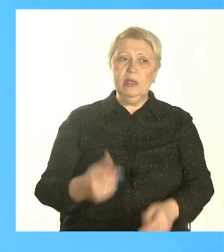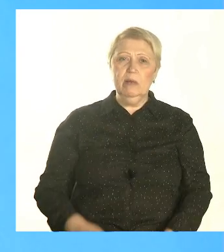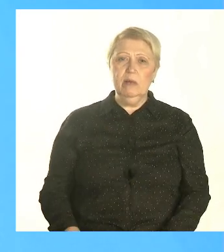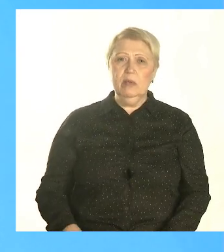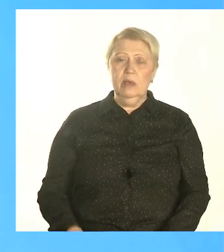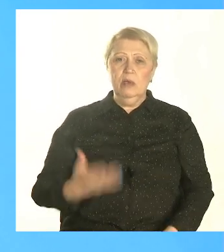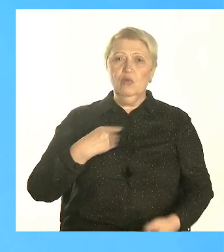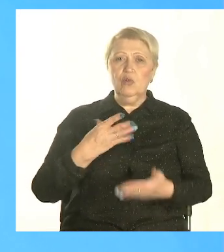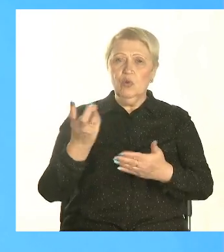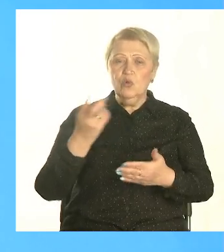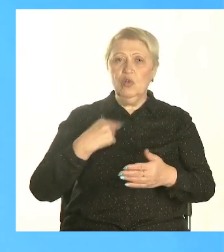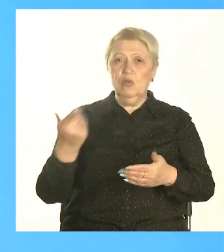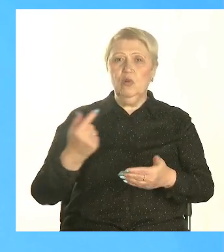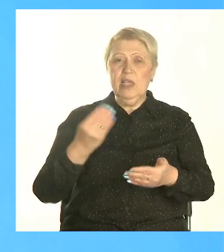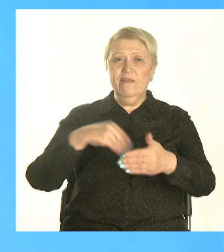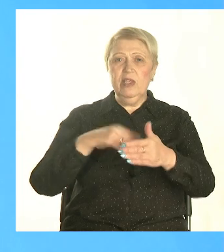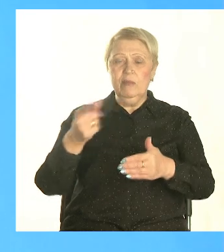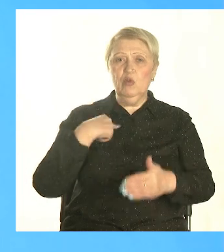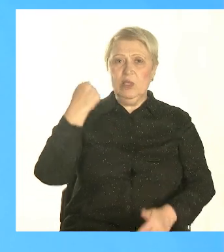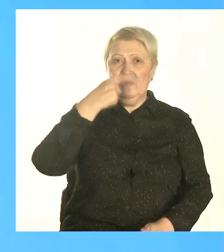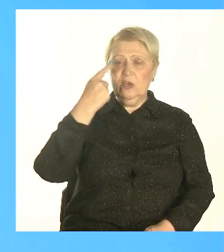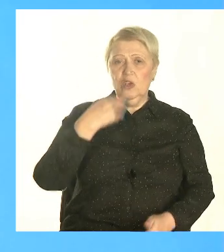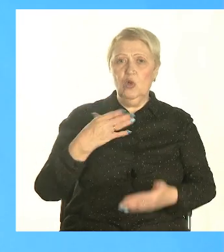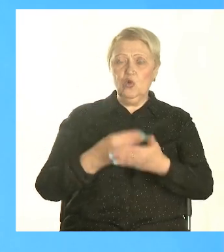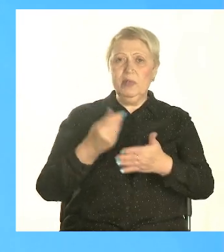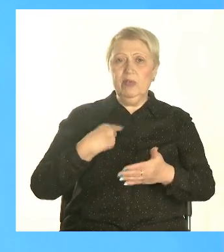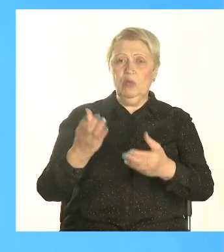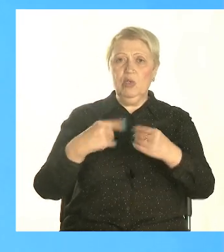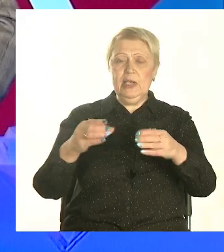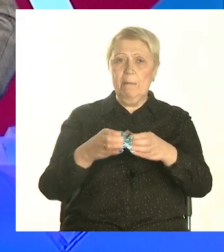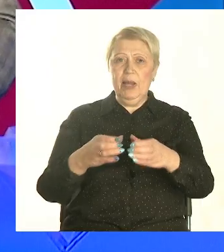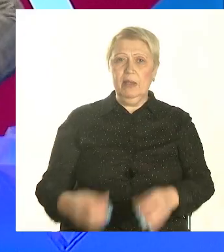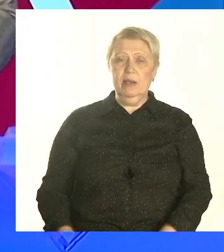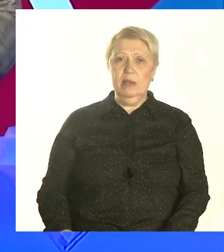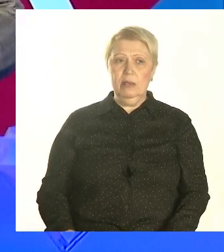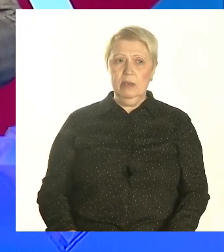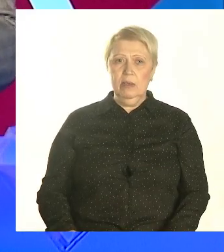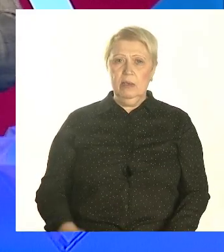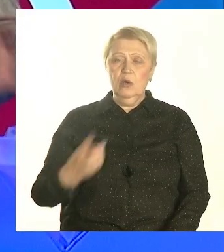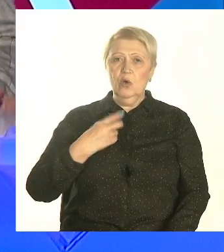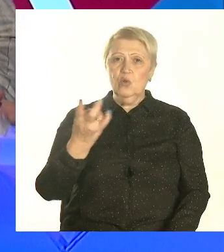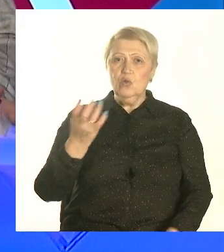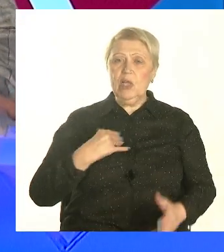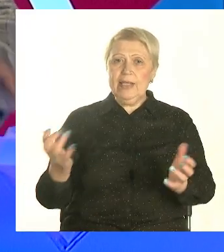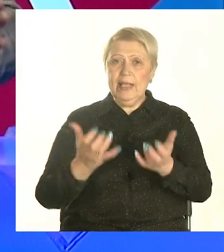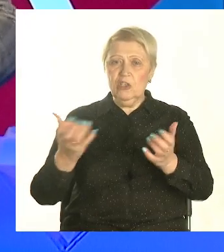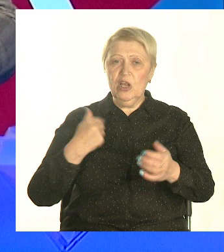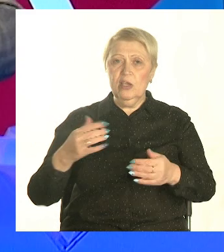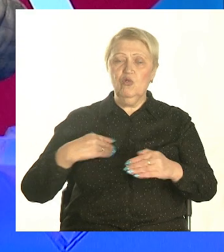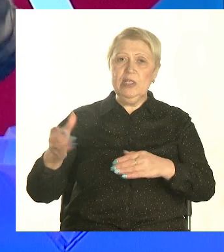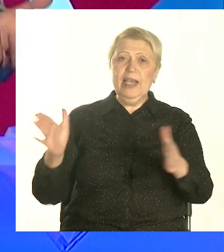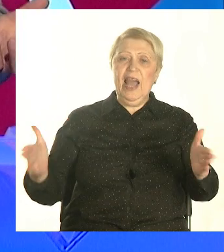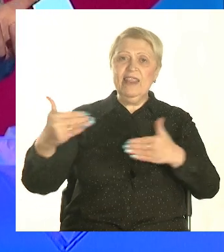жилых помещений, а в данном случае в лице управляющей компании, либо ТСЖ, либо кооператива. Ага, то есть содержание контейнерной площадки –